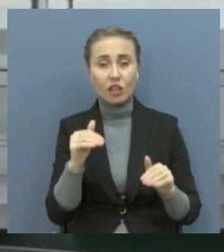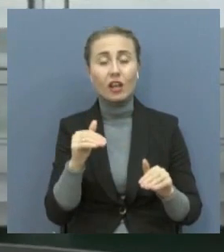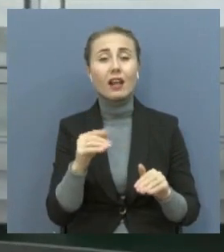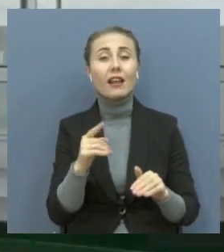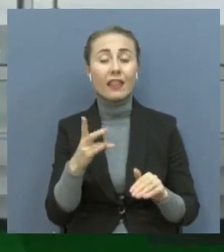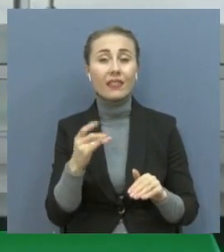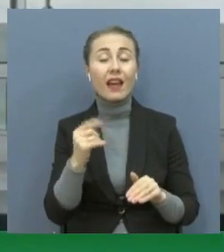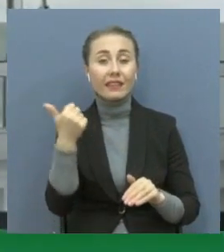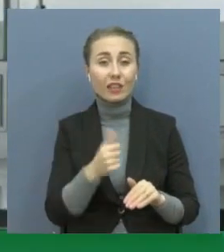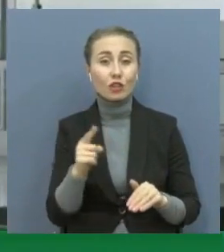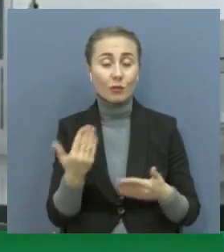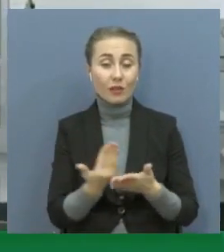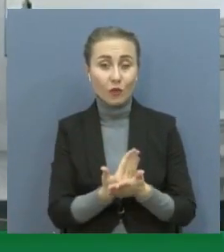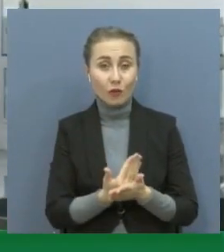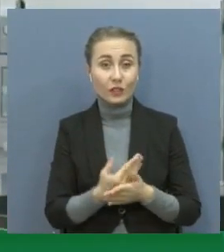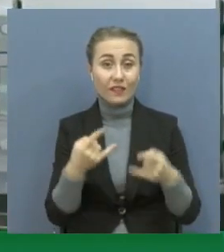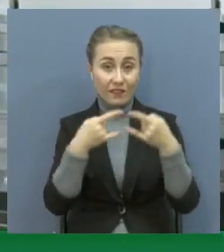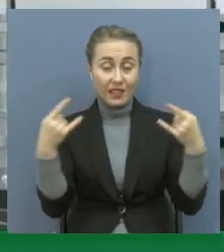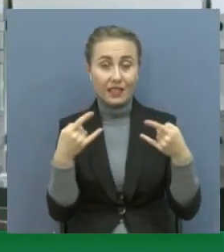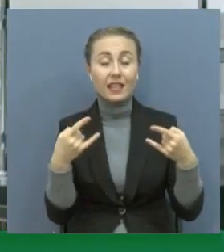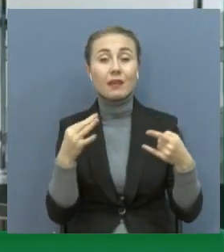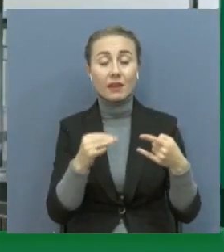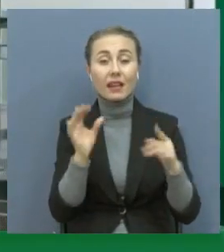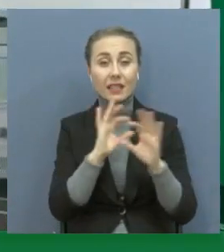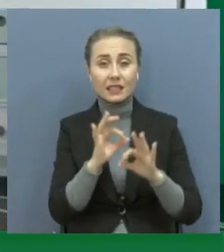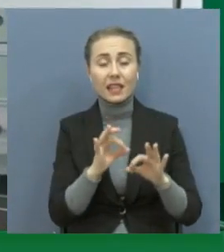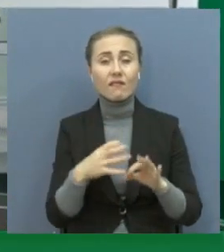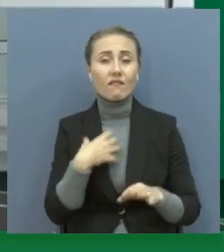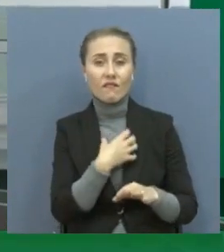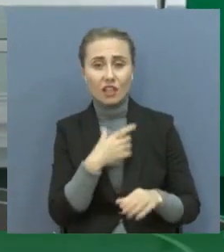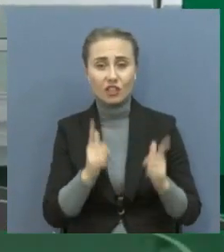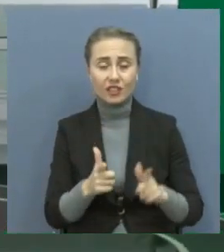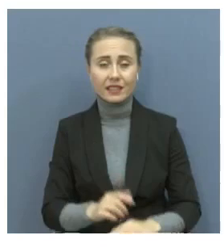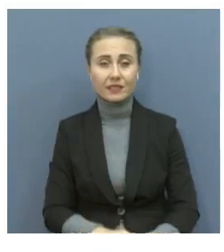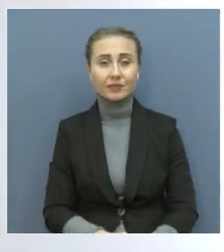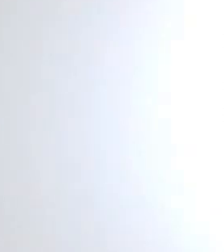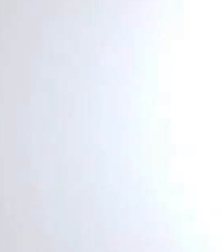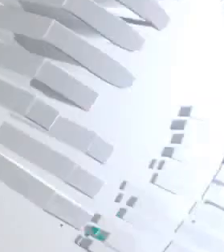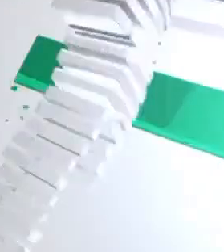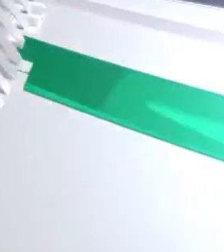неделю, чтобы вновь в эфире говорить о важном достоверно. Аман Салболмуздар.